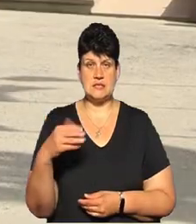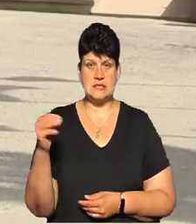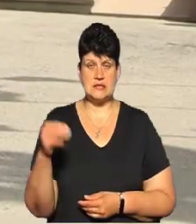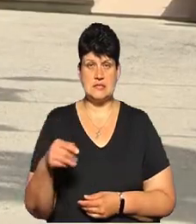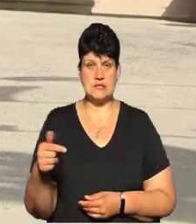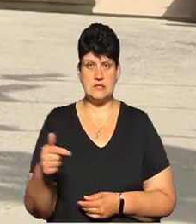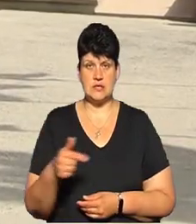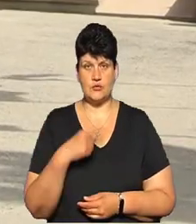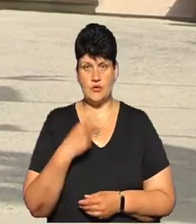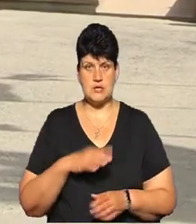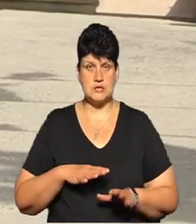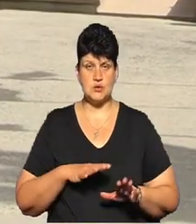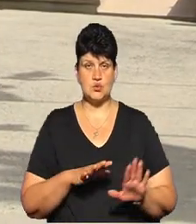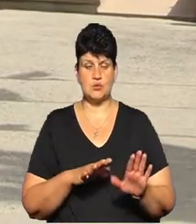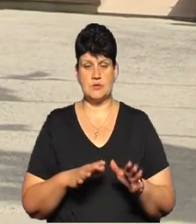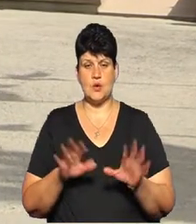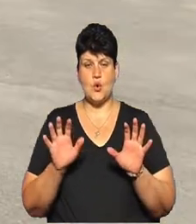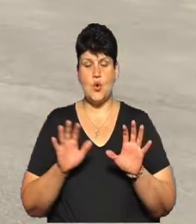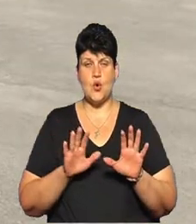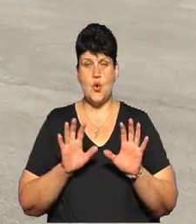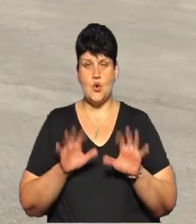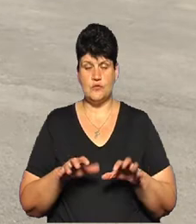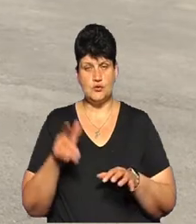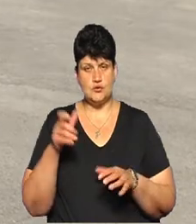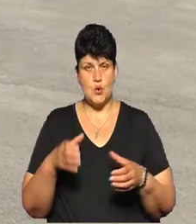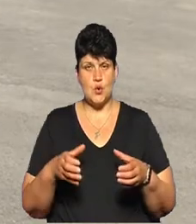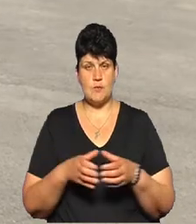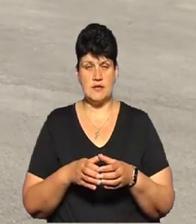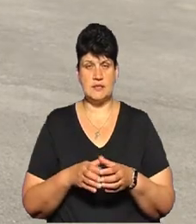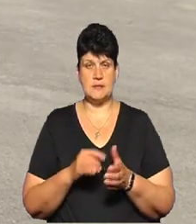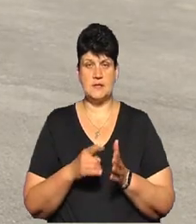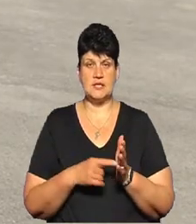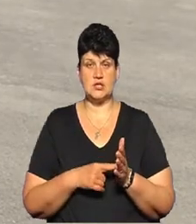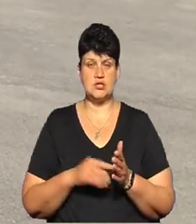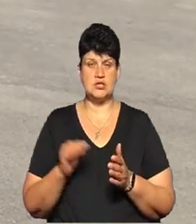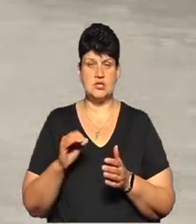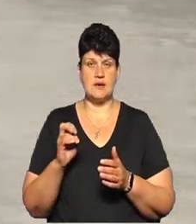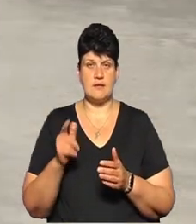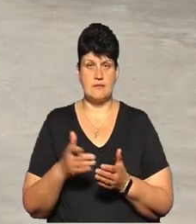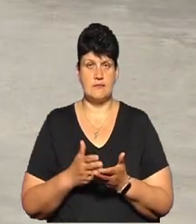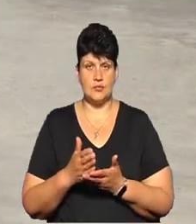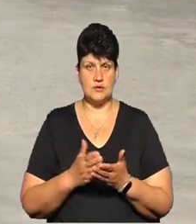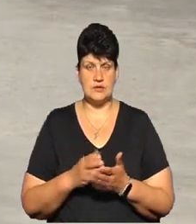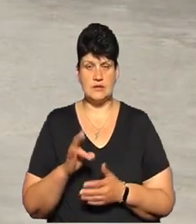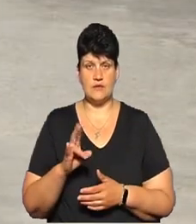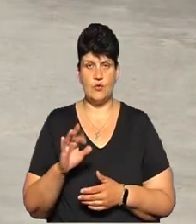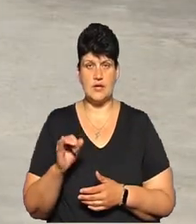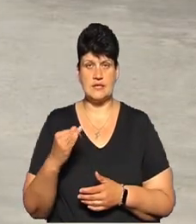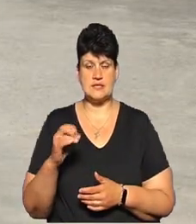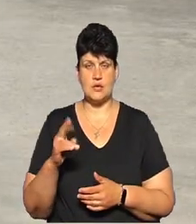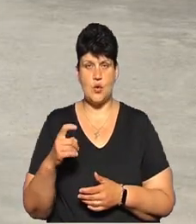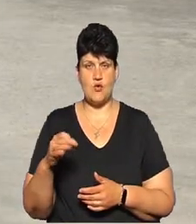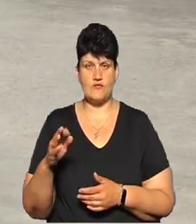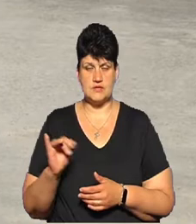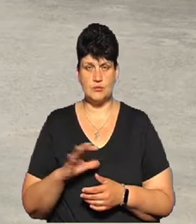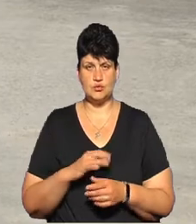розповіла заступниця голови Чортківської громади з питань житлово-комунальних послуг Наталія Войцеховська. Було здійснено більше ніж